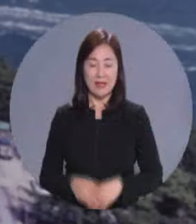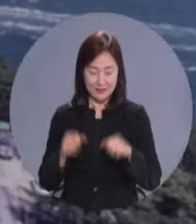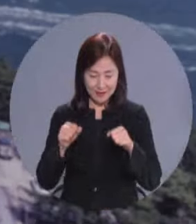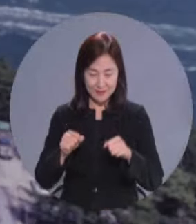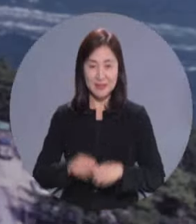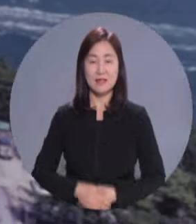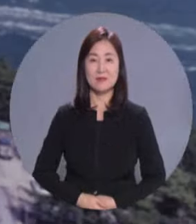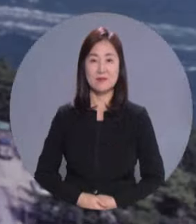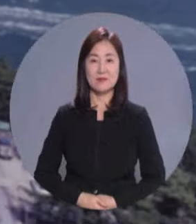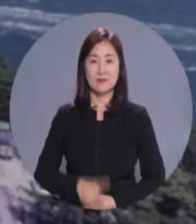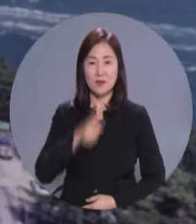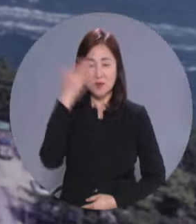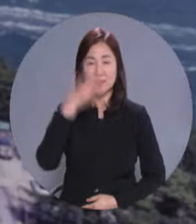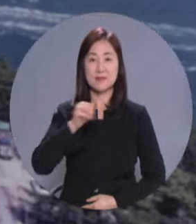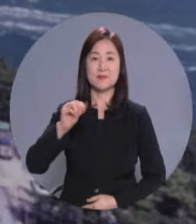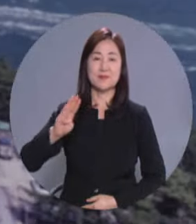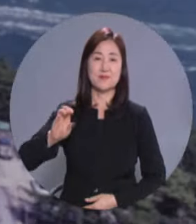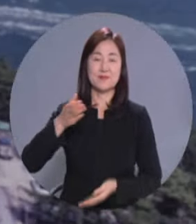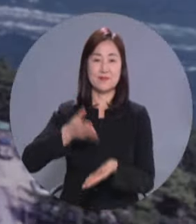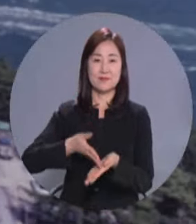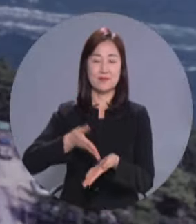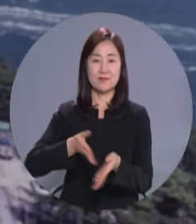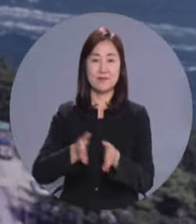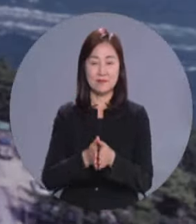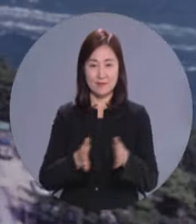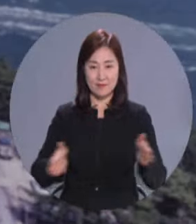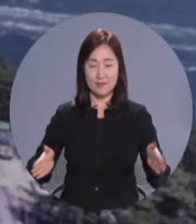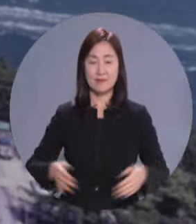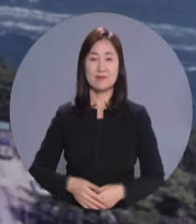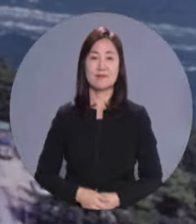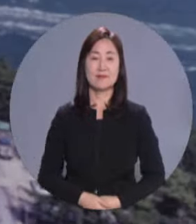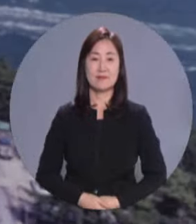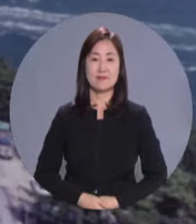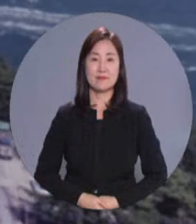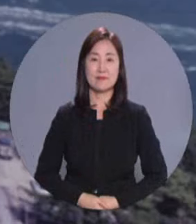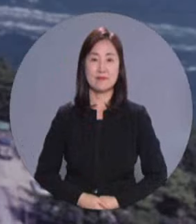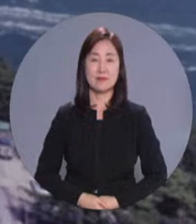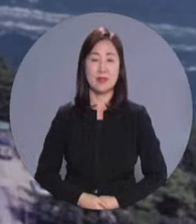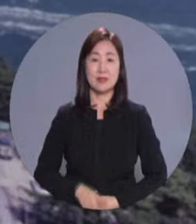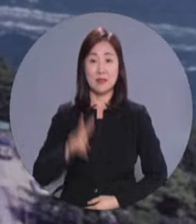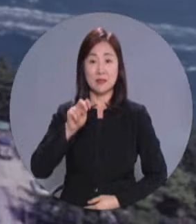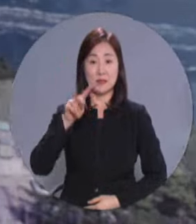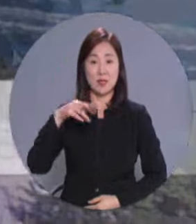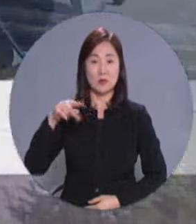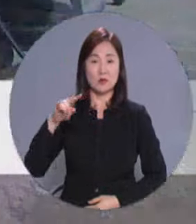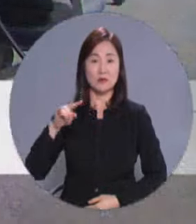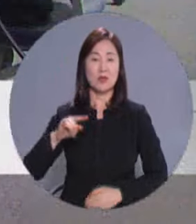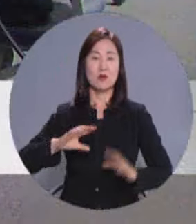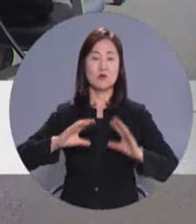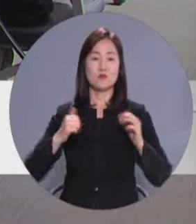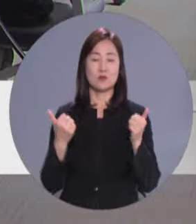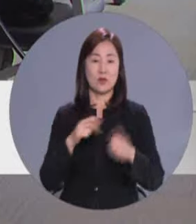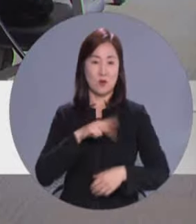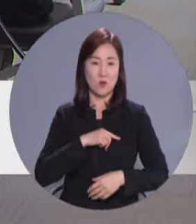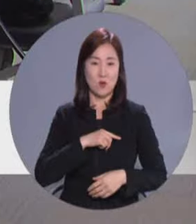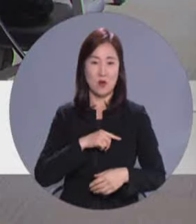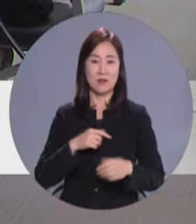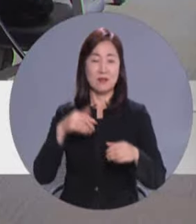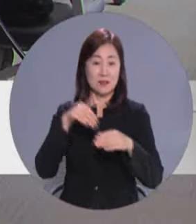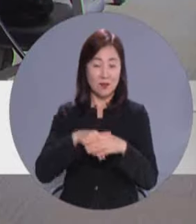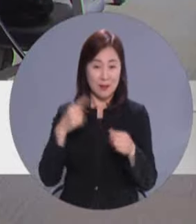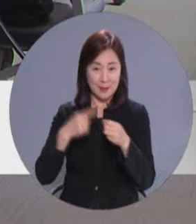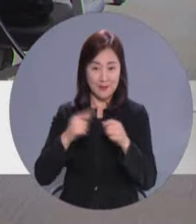여러분 안녕하십니까 여수 MBC 뉴스 데스크입니다 제 22대 국회의원 선거의 1일차 사전